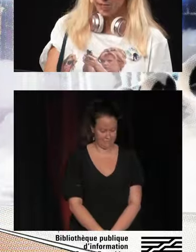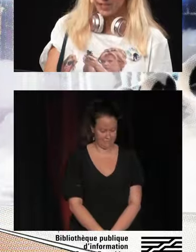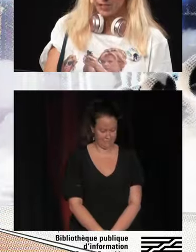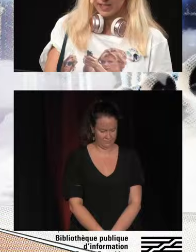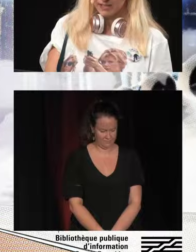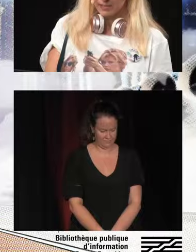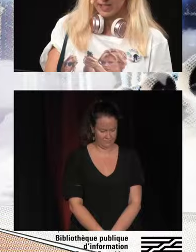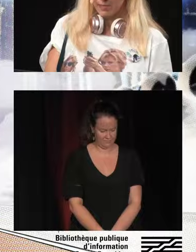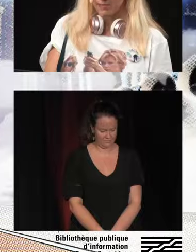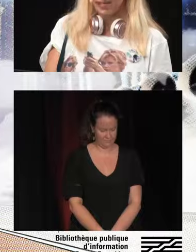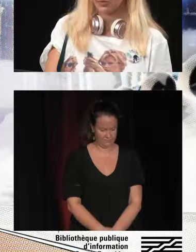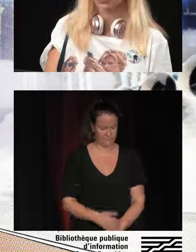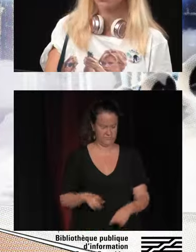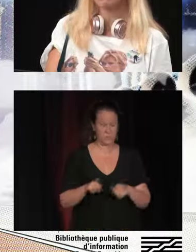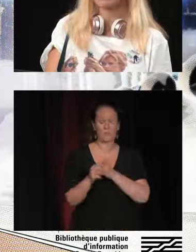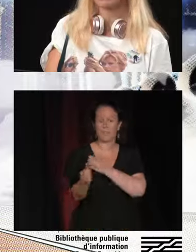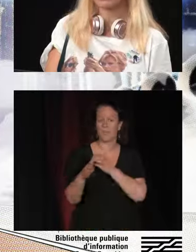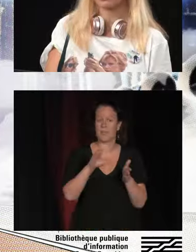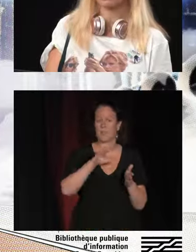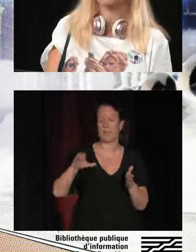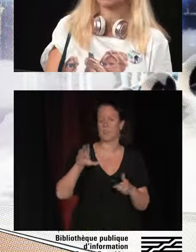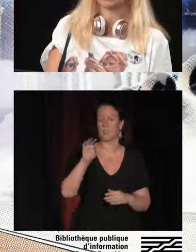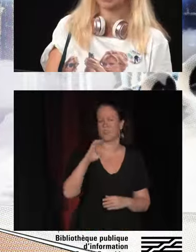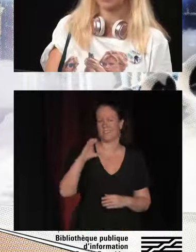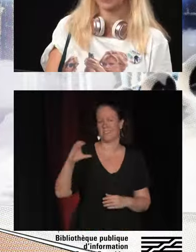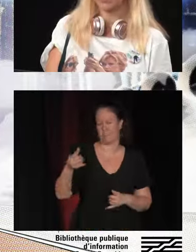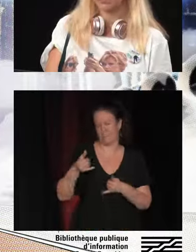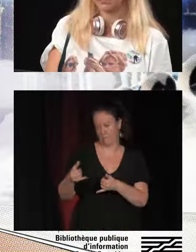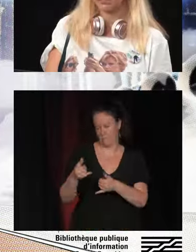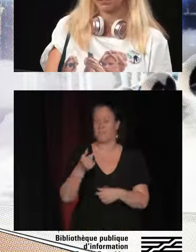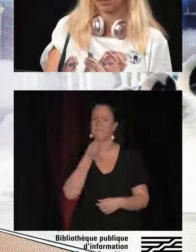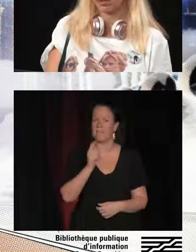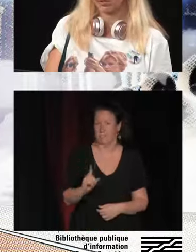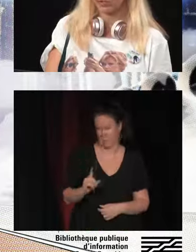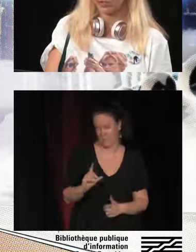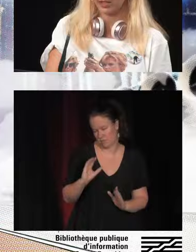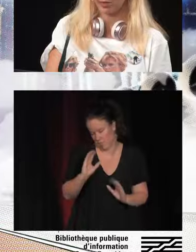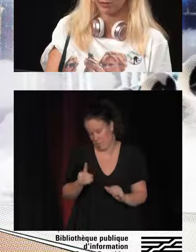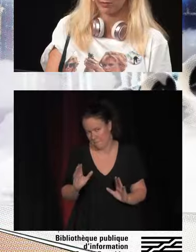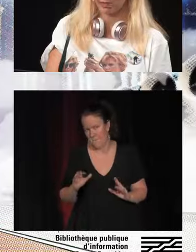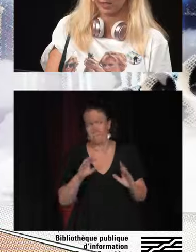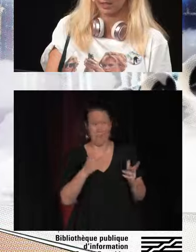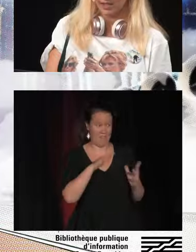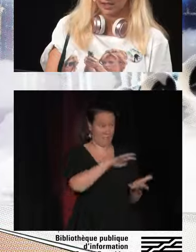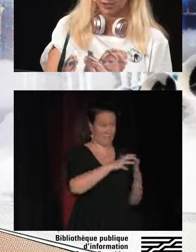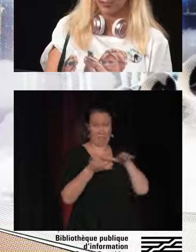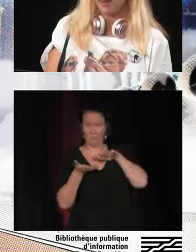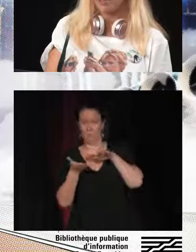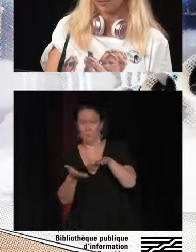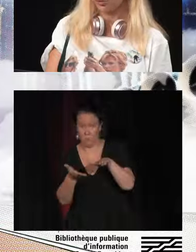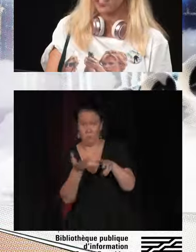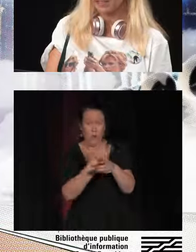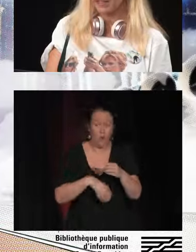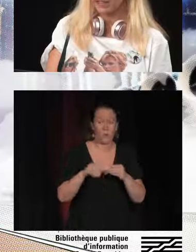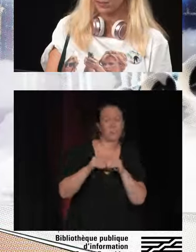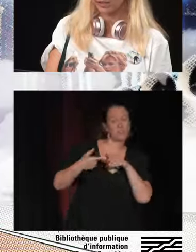Après, j'avoue, j'ai pas choisi la catégorie la plus facile non plus, mais c'est parce que, bah, comme on est sur un ému et dans un chou-fleur, je ne pouvais pas